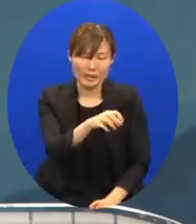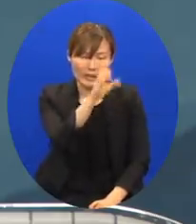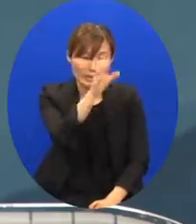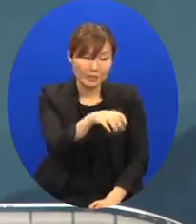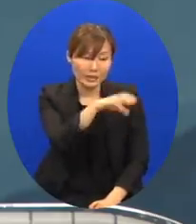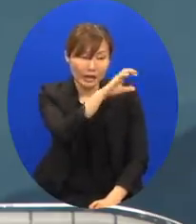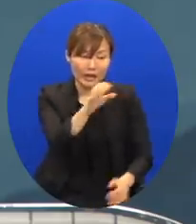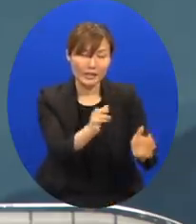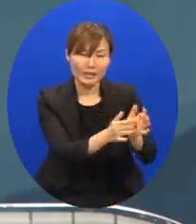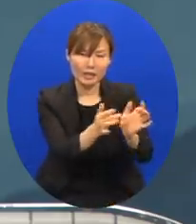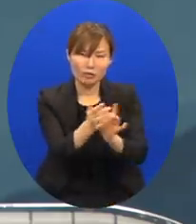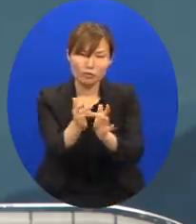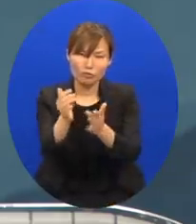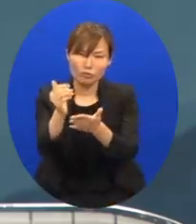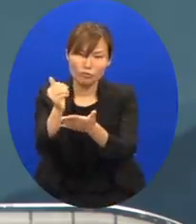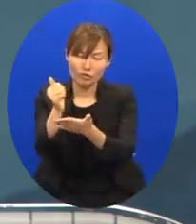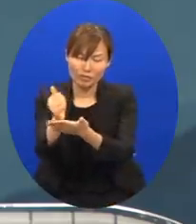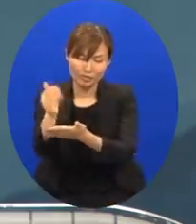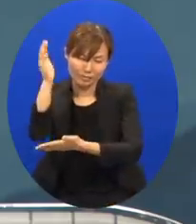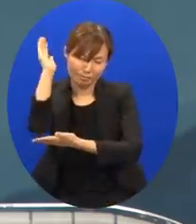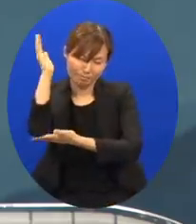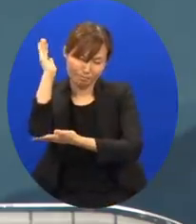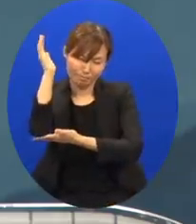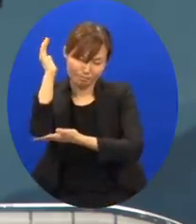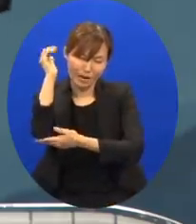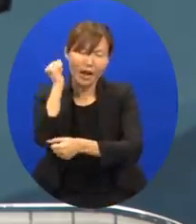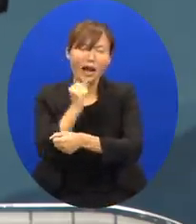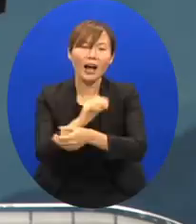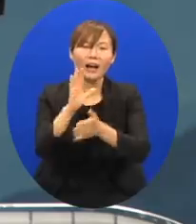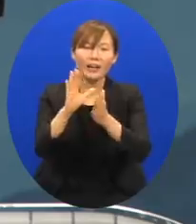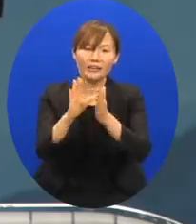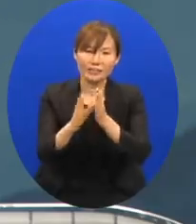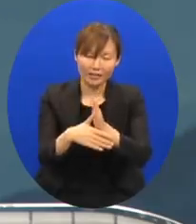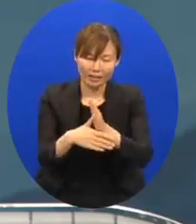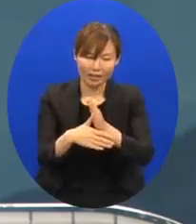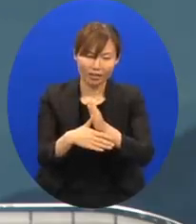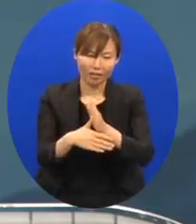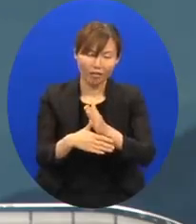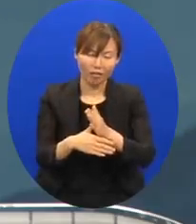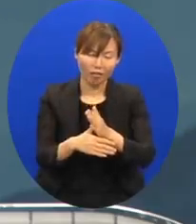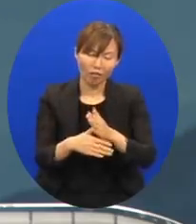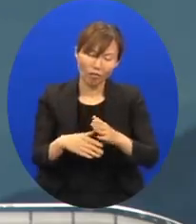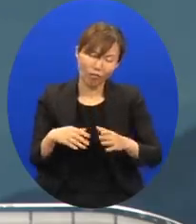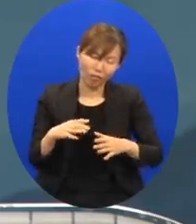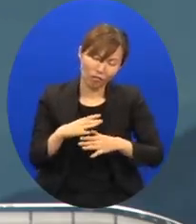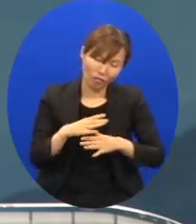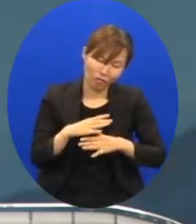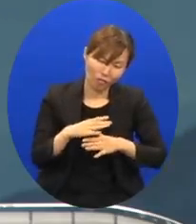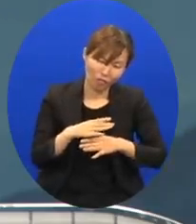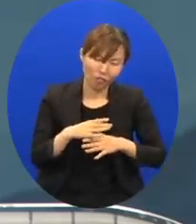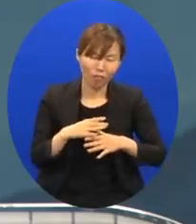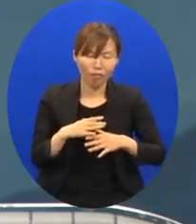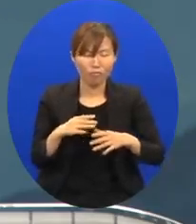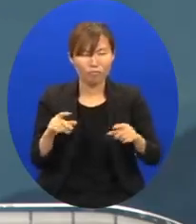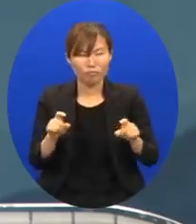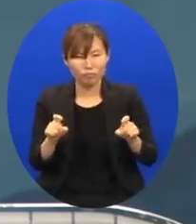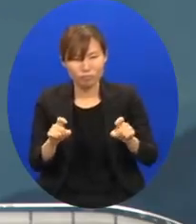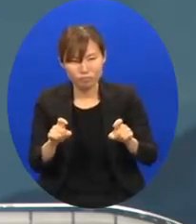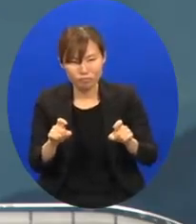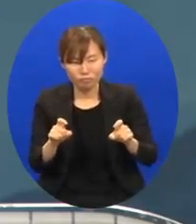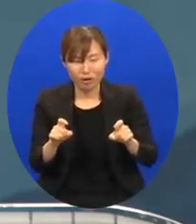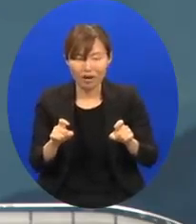막막했던 두렵고 떨리던 그 심령 이신 분들 있으실 거에요 어떻게 살아가나 이 어려움을 어떻게